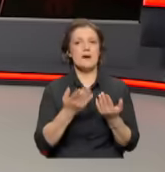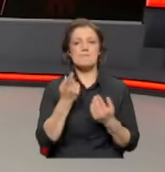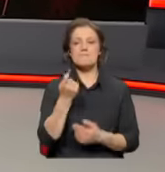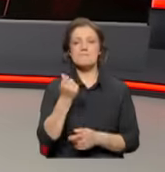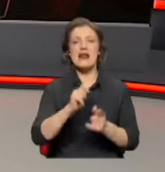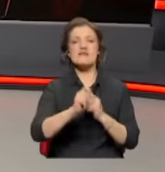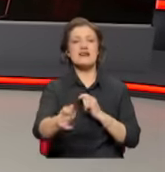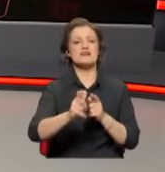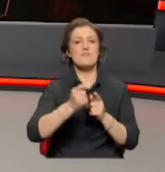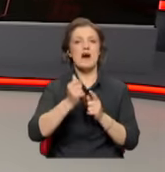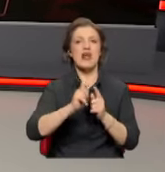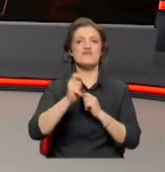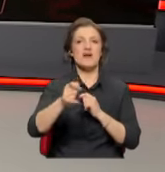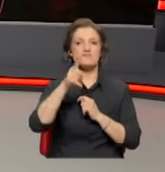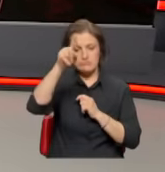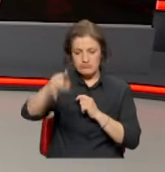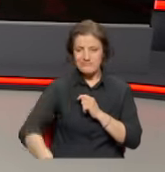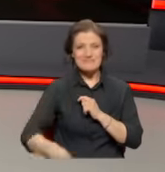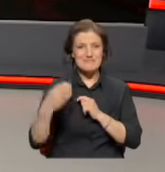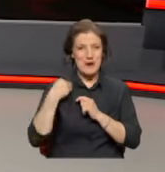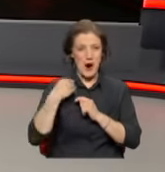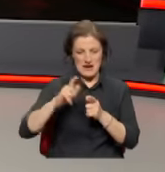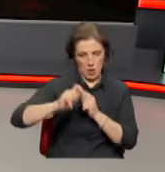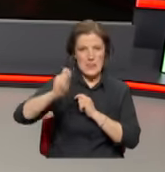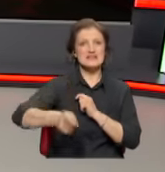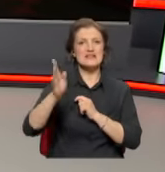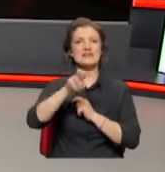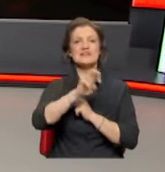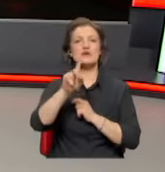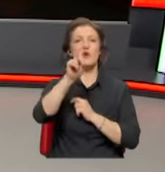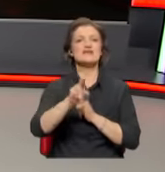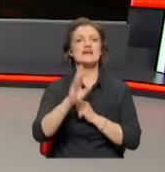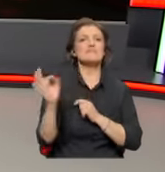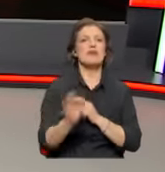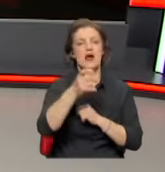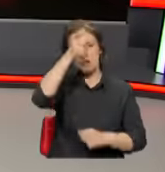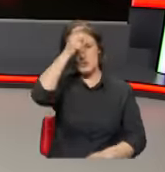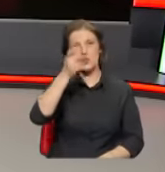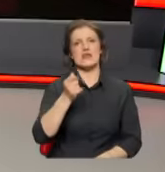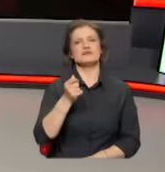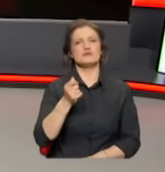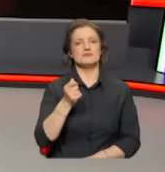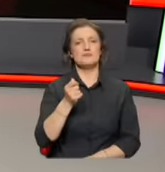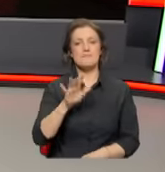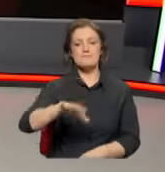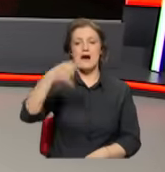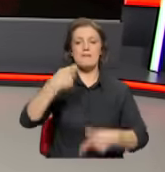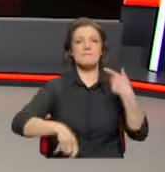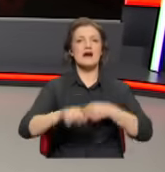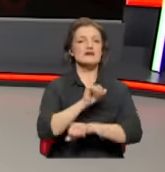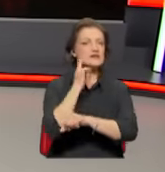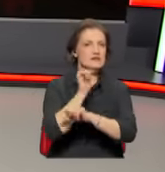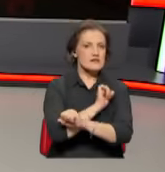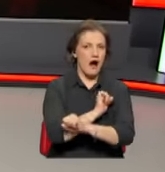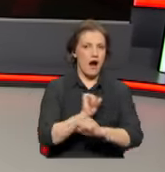Parayı versinler, parayı. Bunları versinler. Ya bu 818 milyar Türk lirası Merkez Bankası'nın